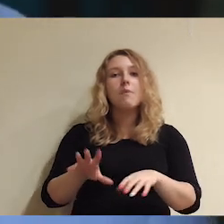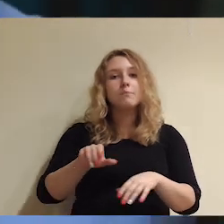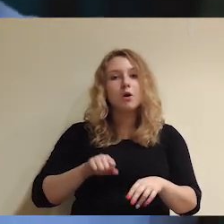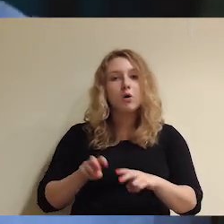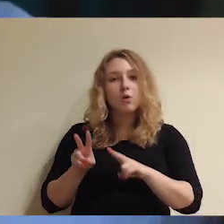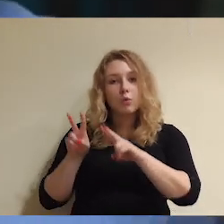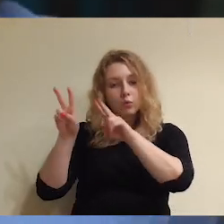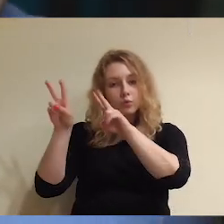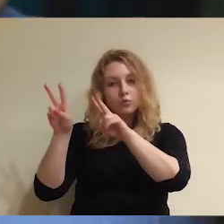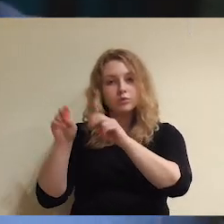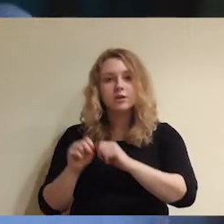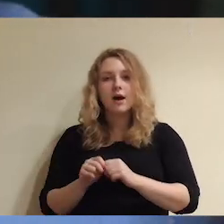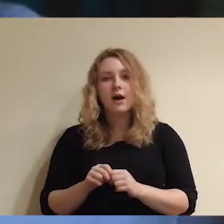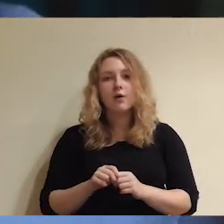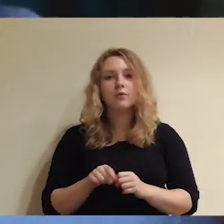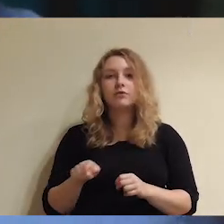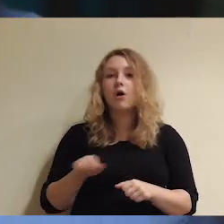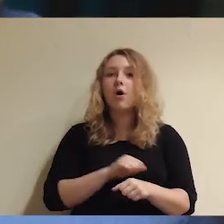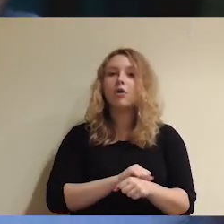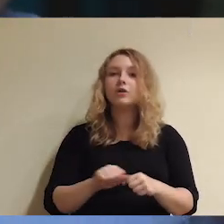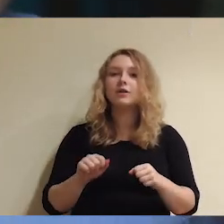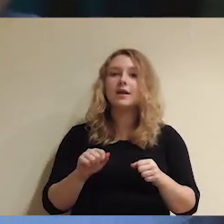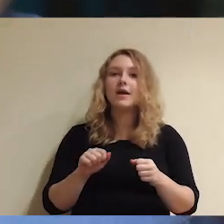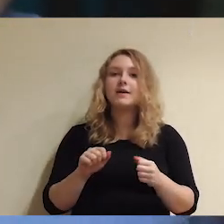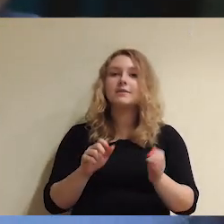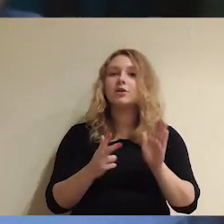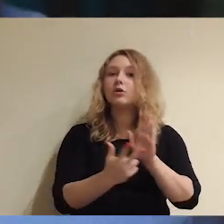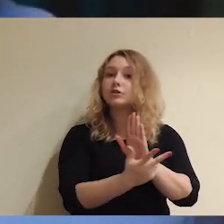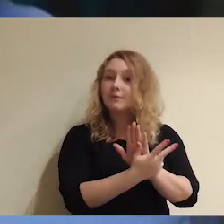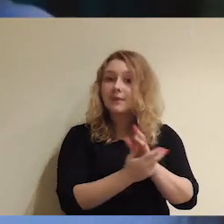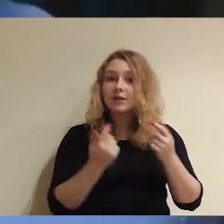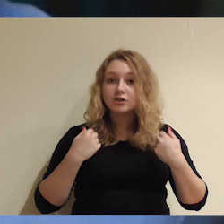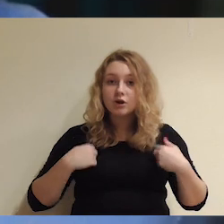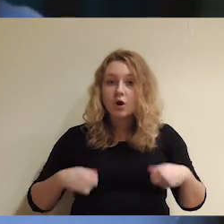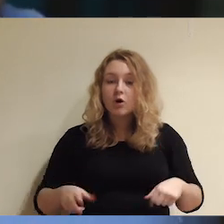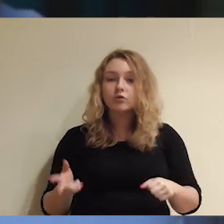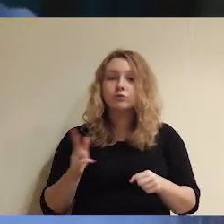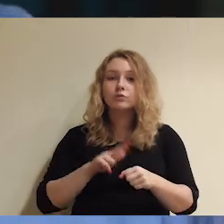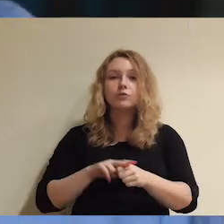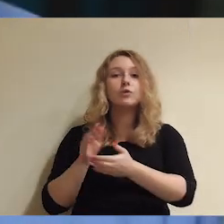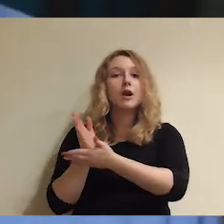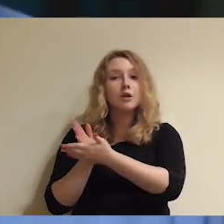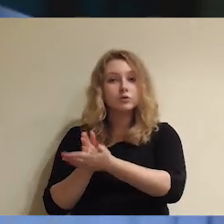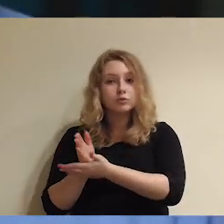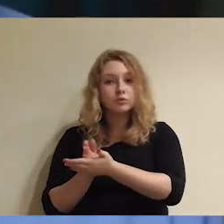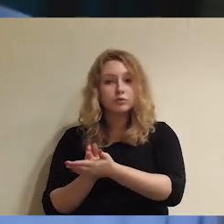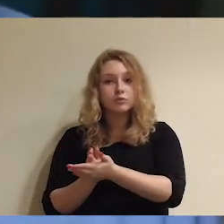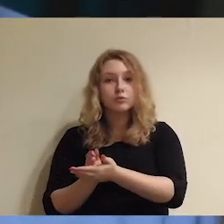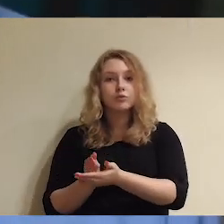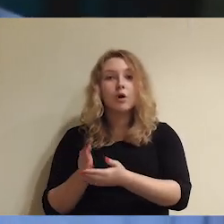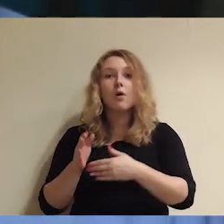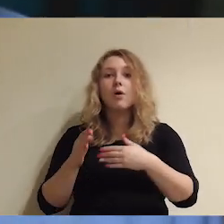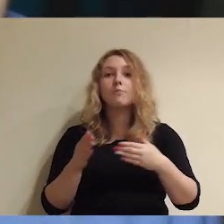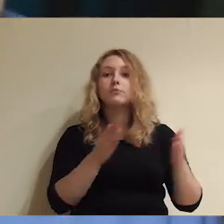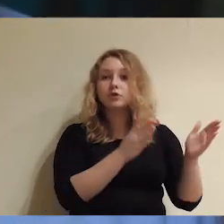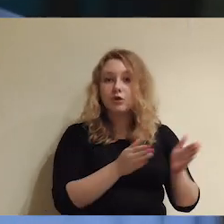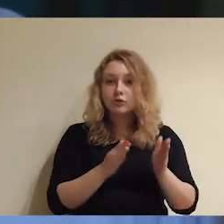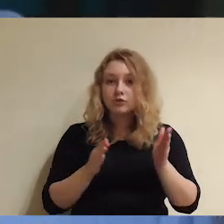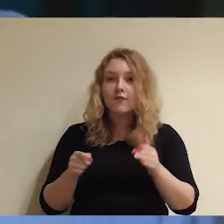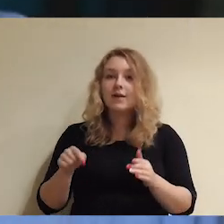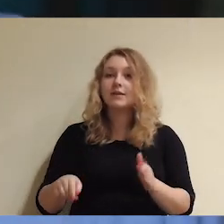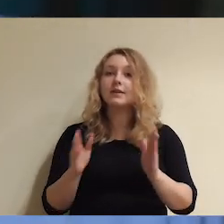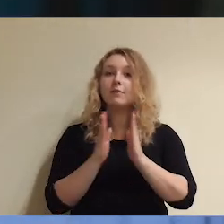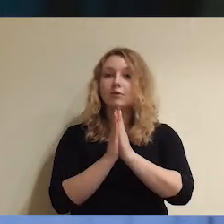angażują, naszej całej ekipie. To jest, wiecie, 18 osób, które pracują dla tej Pogłębiarki.